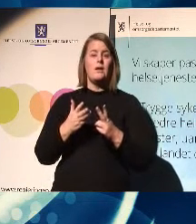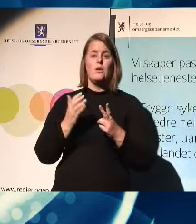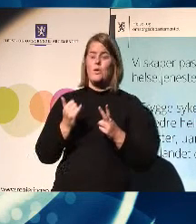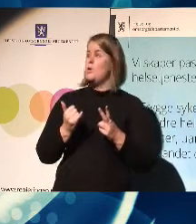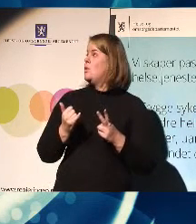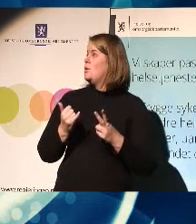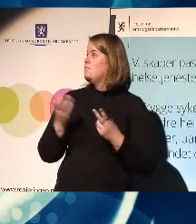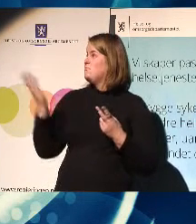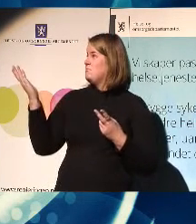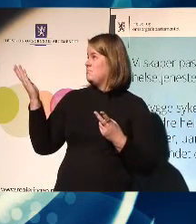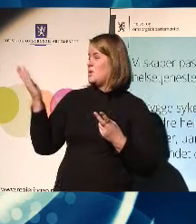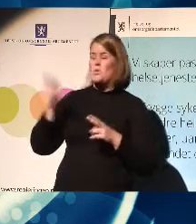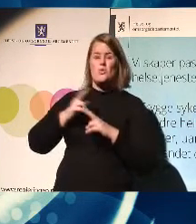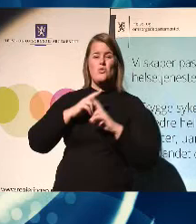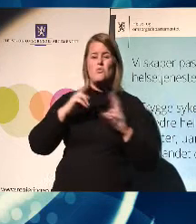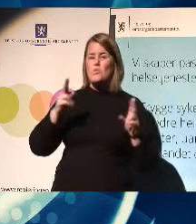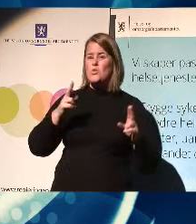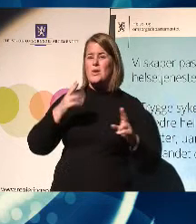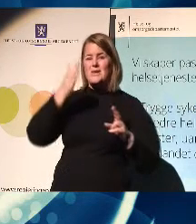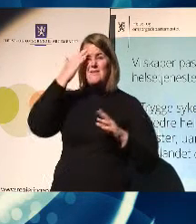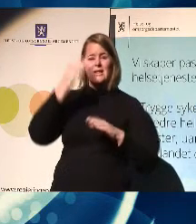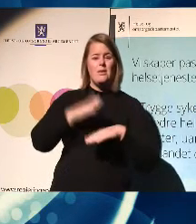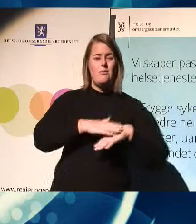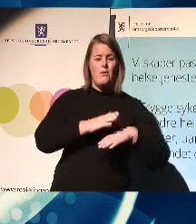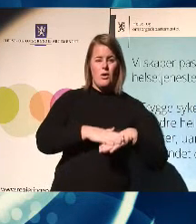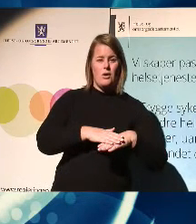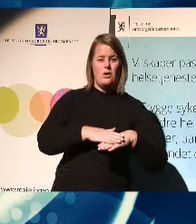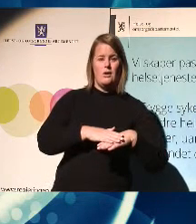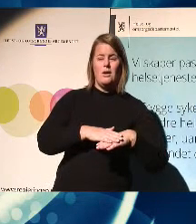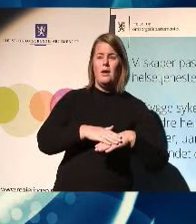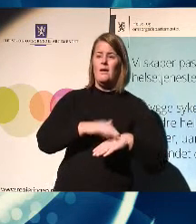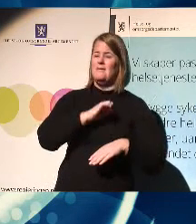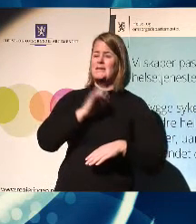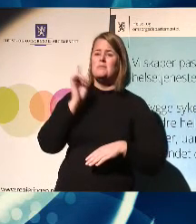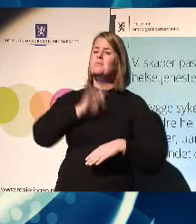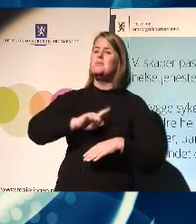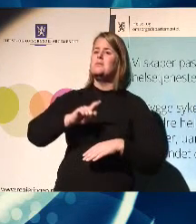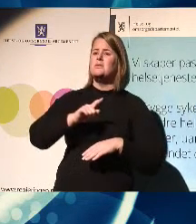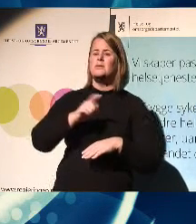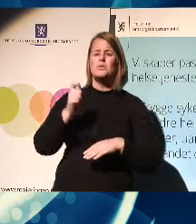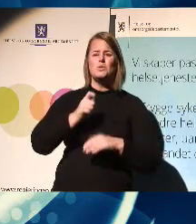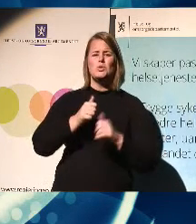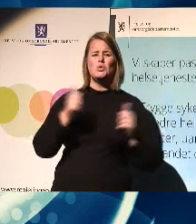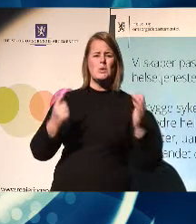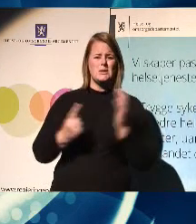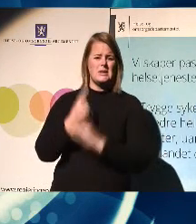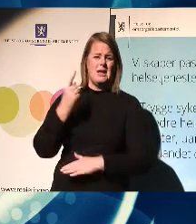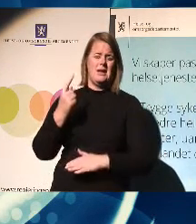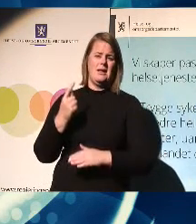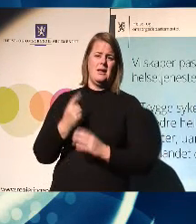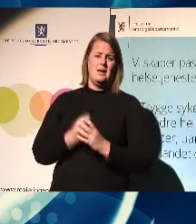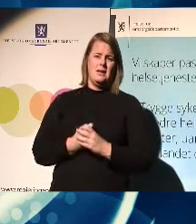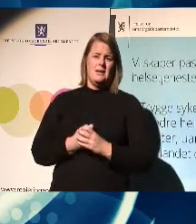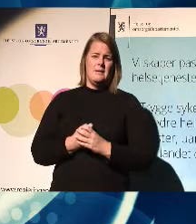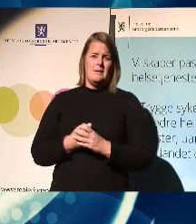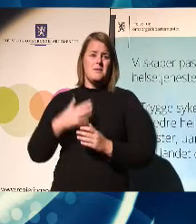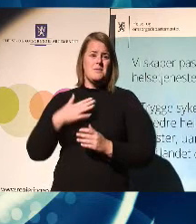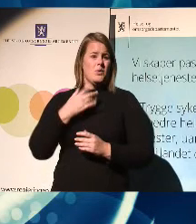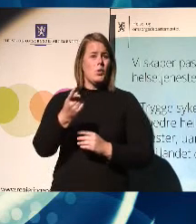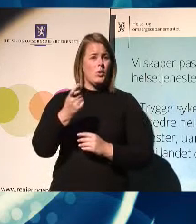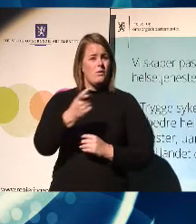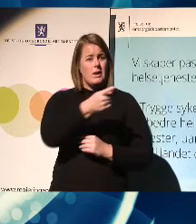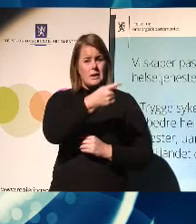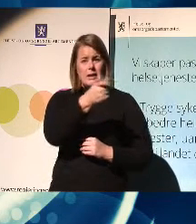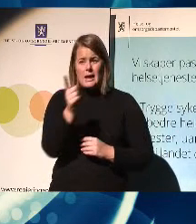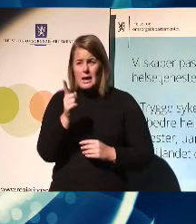kunne ingen ha forutsett, har vi lett for å si, når store hendelser skjer. Og jeg vil gjerne utfordre dere på